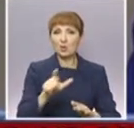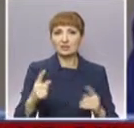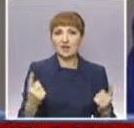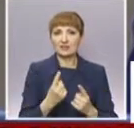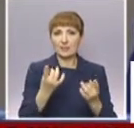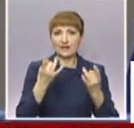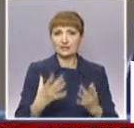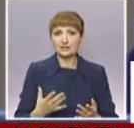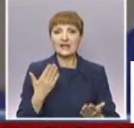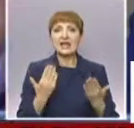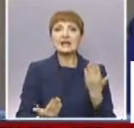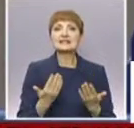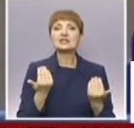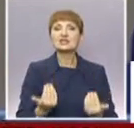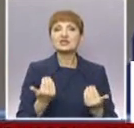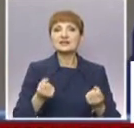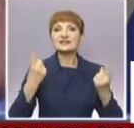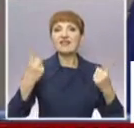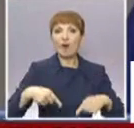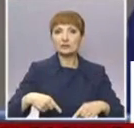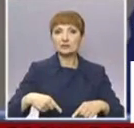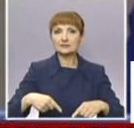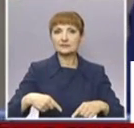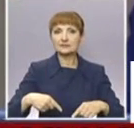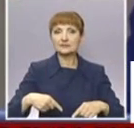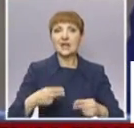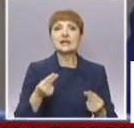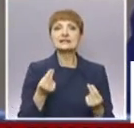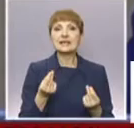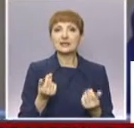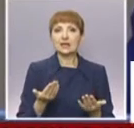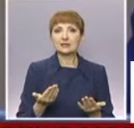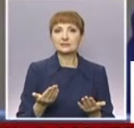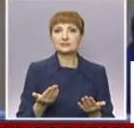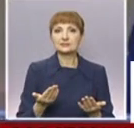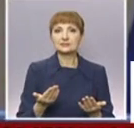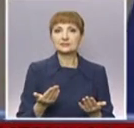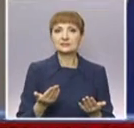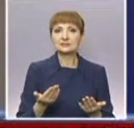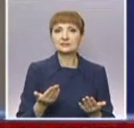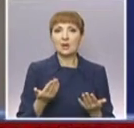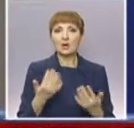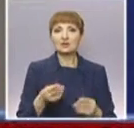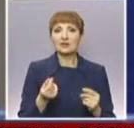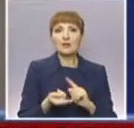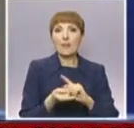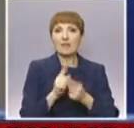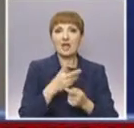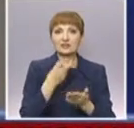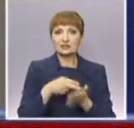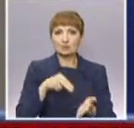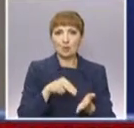если сейчас вот дефолта деньги практически деньги поменяли свою